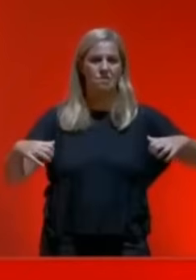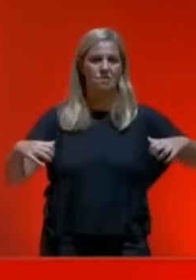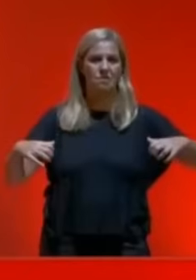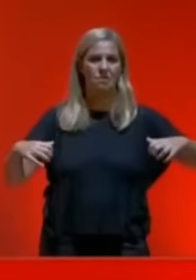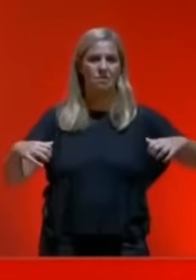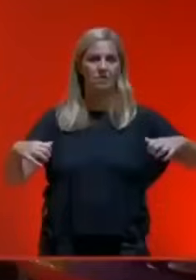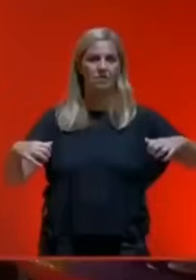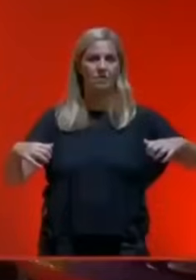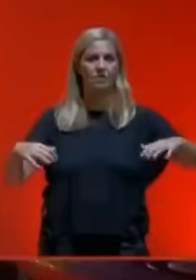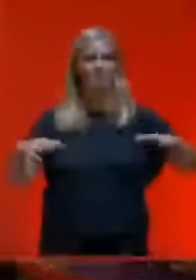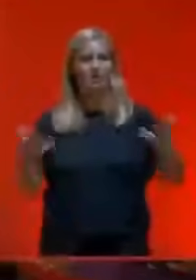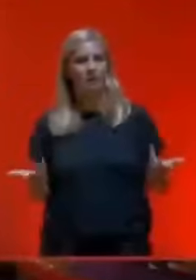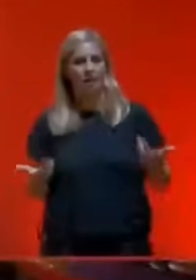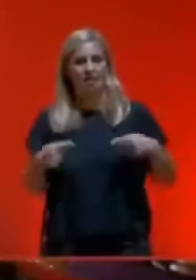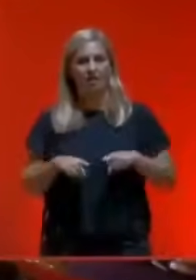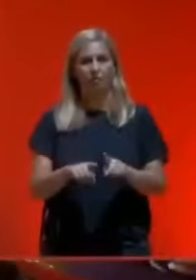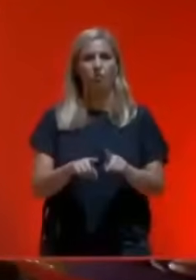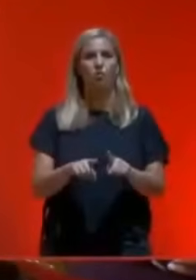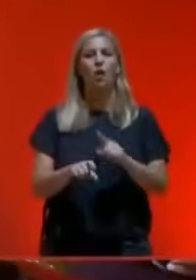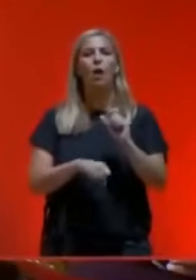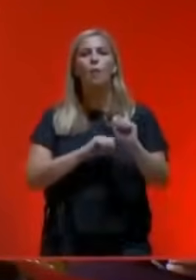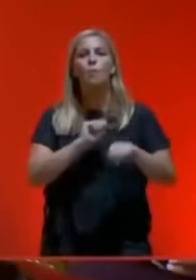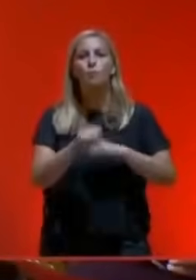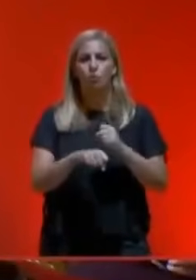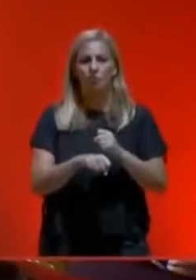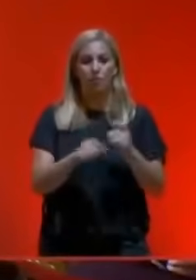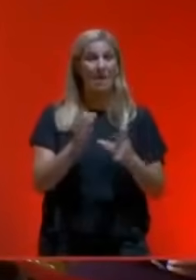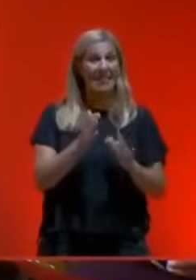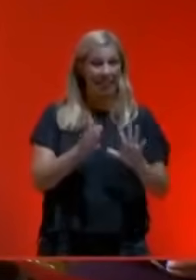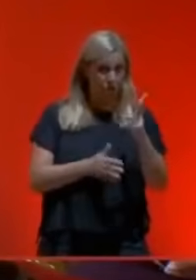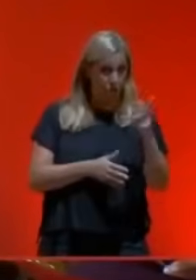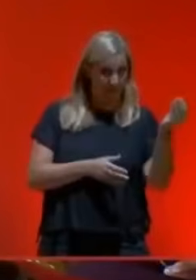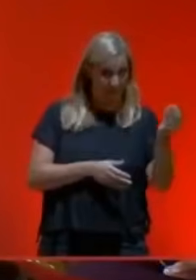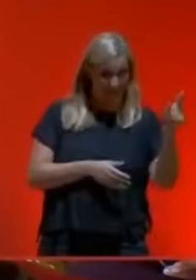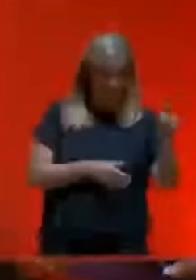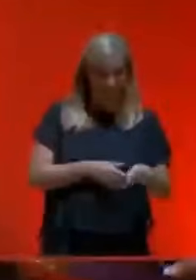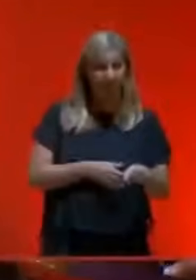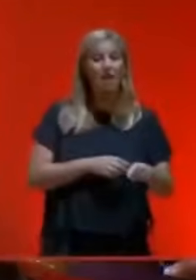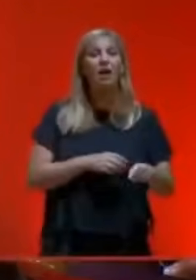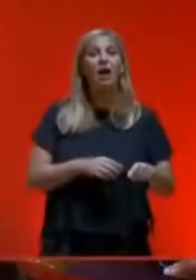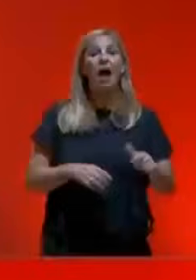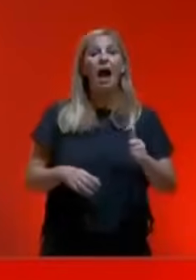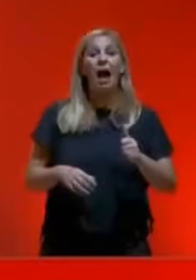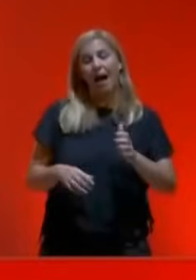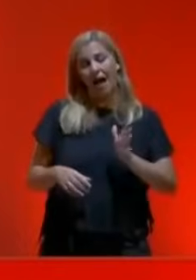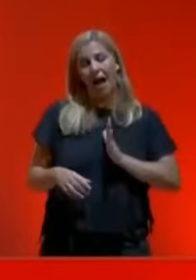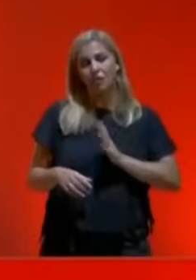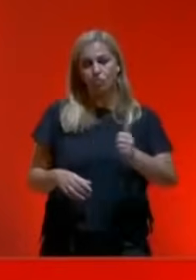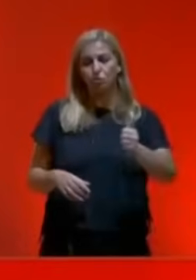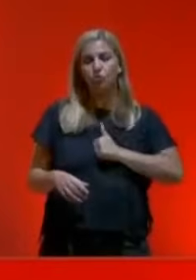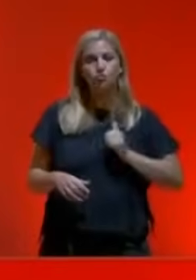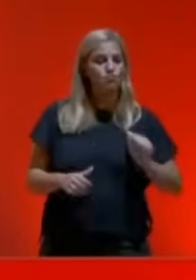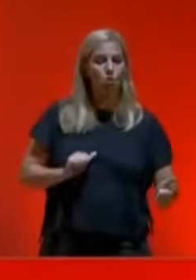την ατομικοποίηση της κοινωνίας λόγω τεχνολογίας να προστατεύεται έτσι ένα